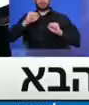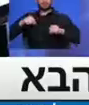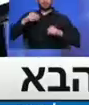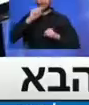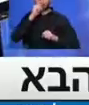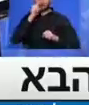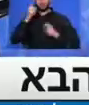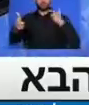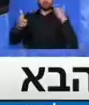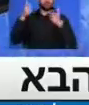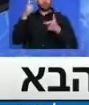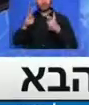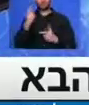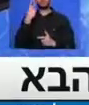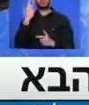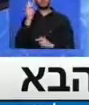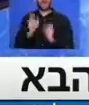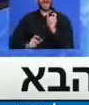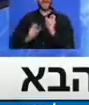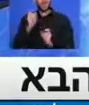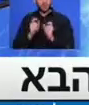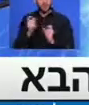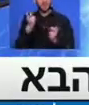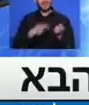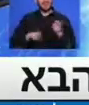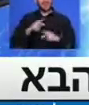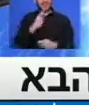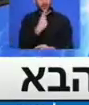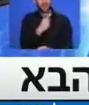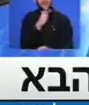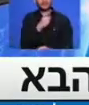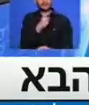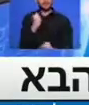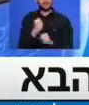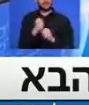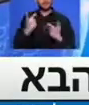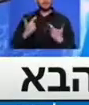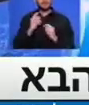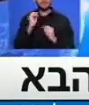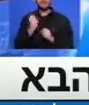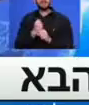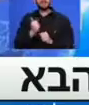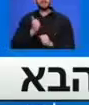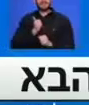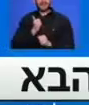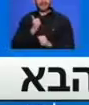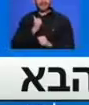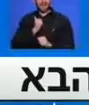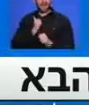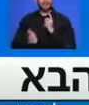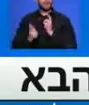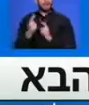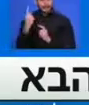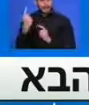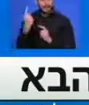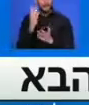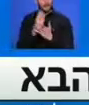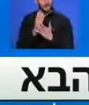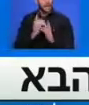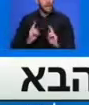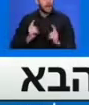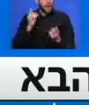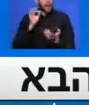אנחנו מדווחים על לפחות 30 בני אדם שנהרגים שם. זה מבצע של הצבא המקסיקני, שקורה דווקא